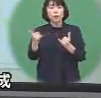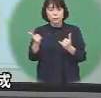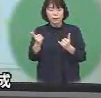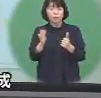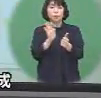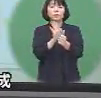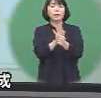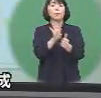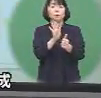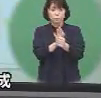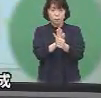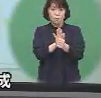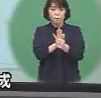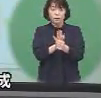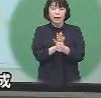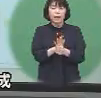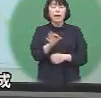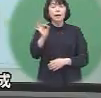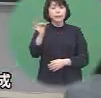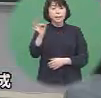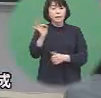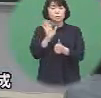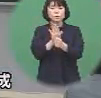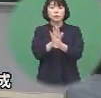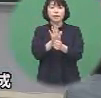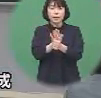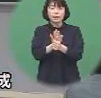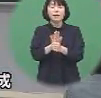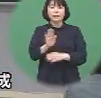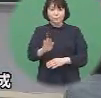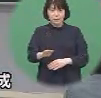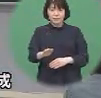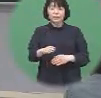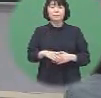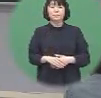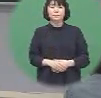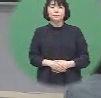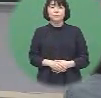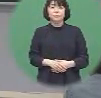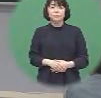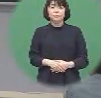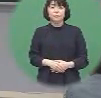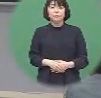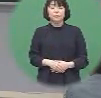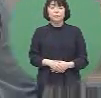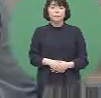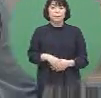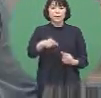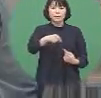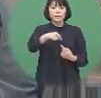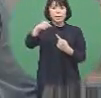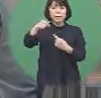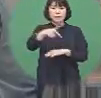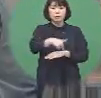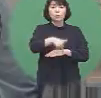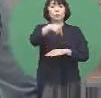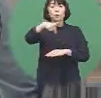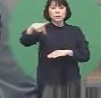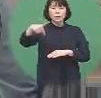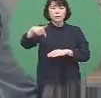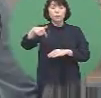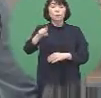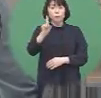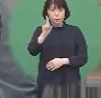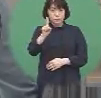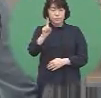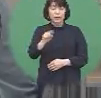専門家がサポートするほか経費の助成が受けられます採択されたプロジェクトの一つが